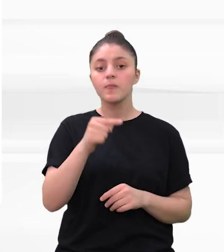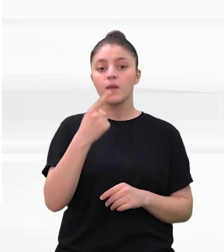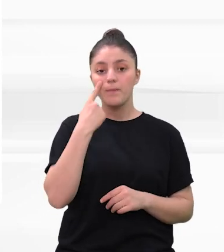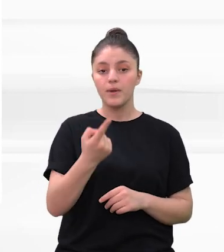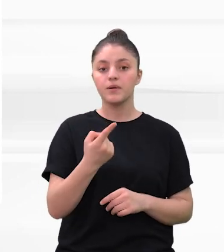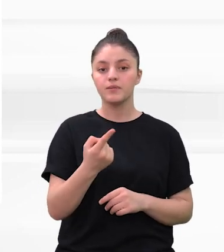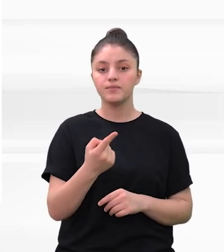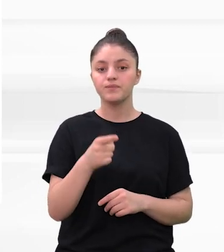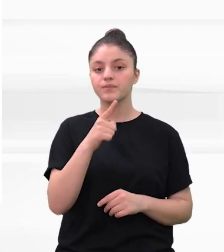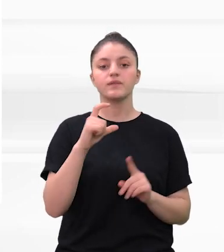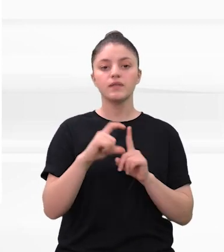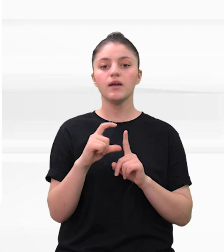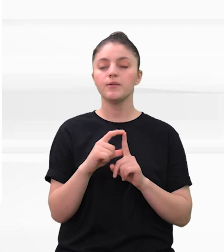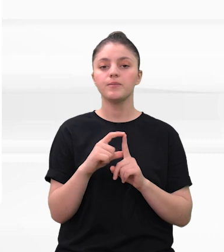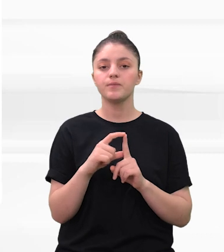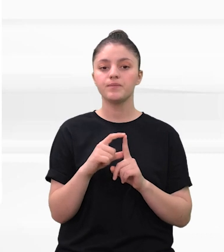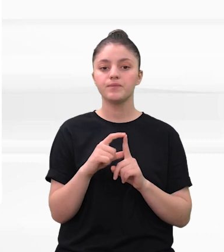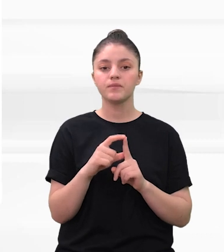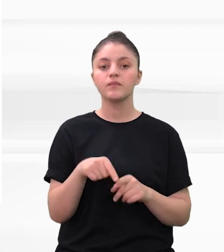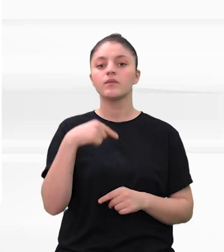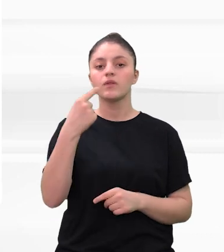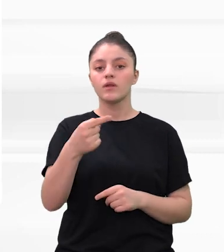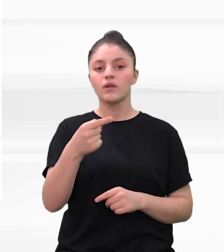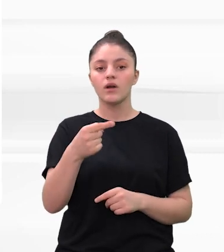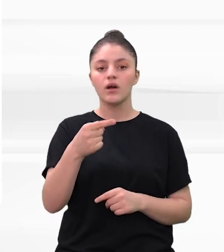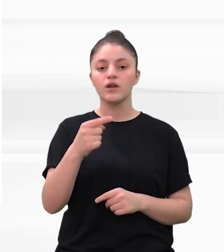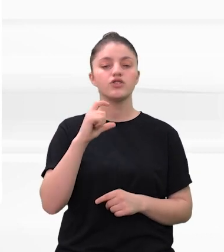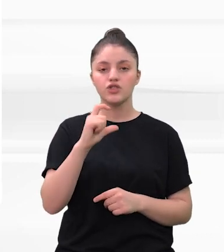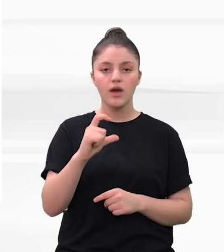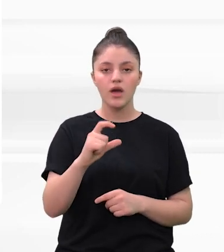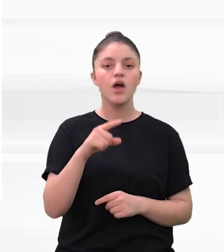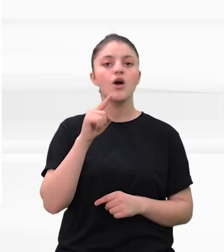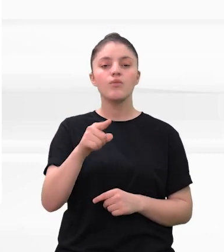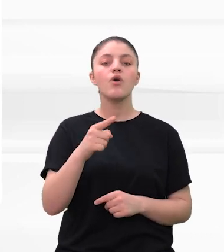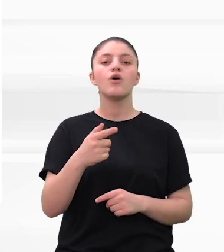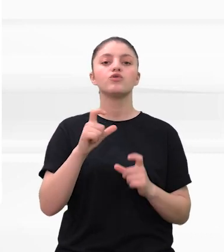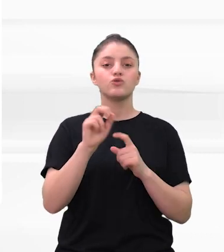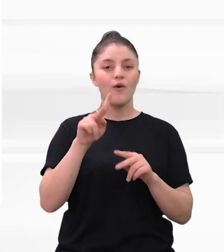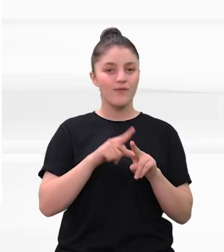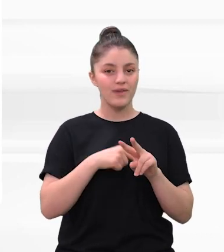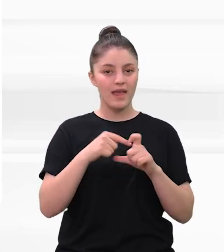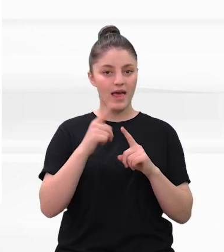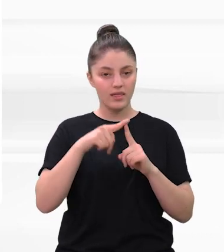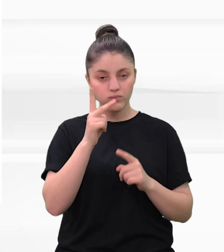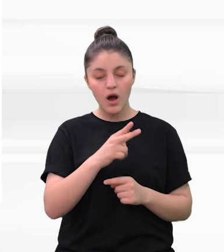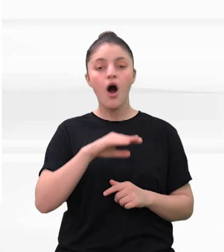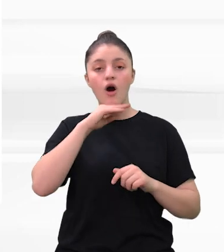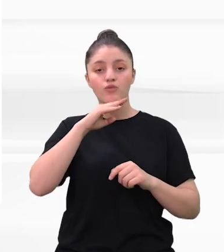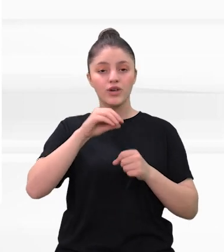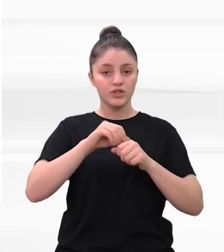Truman Doktrini ve Marshall Planı yine Soydan Avrupa'daki yayılmasına karşı özellikle